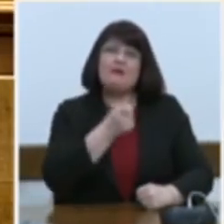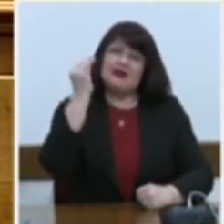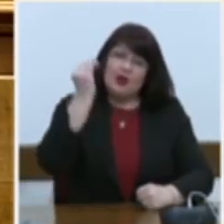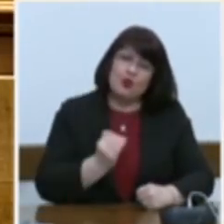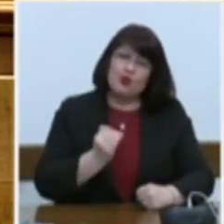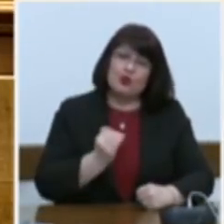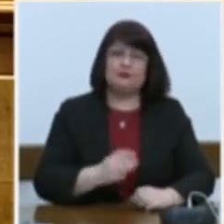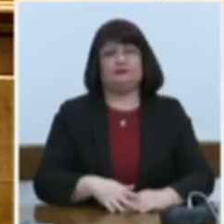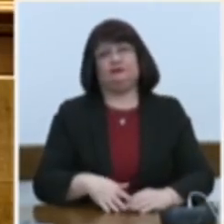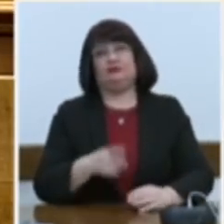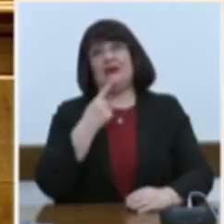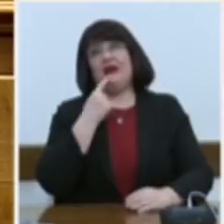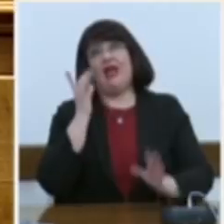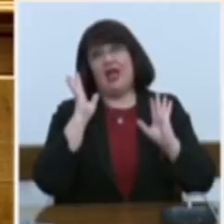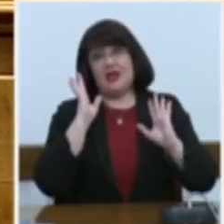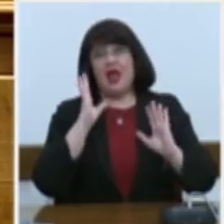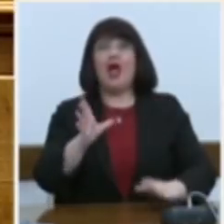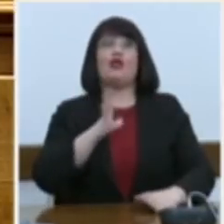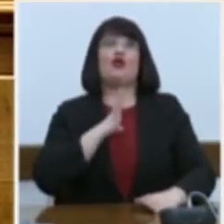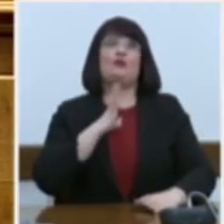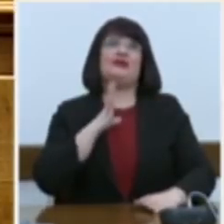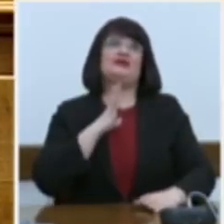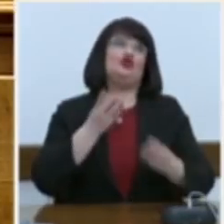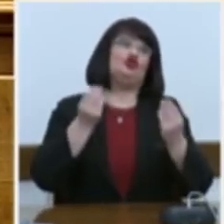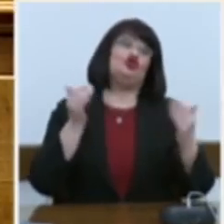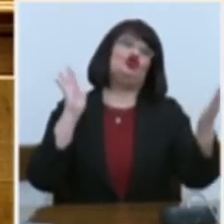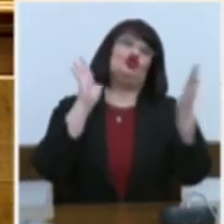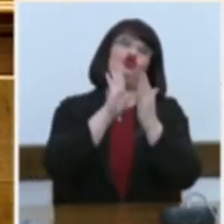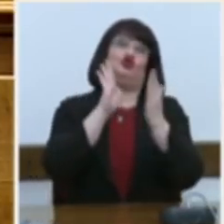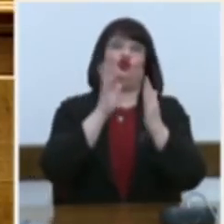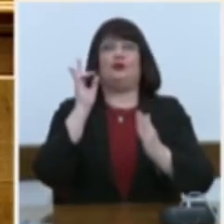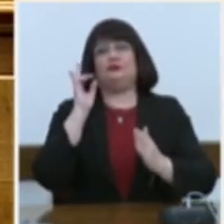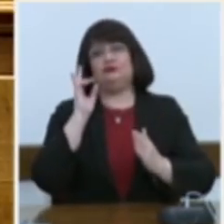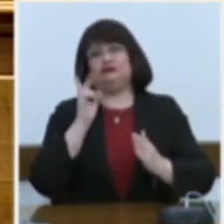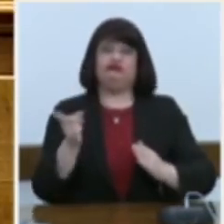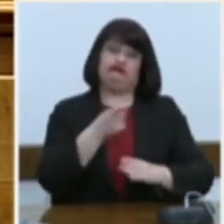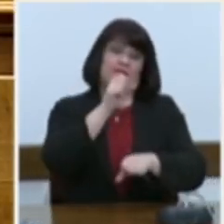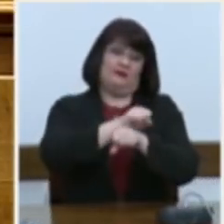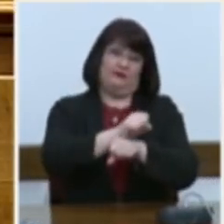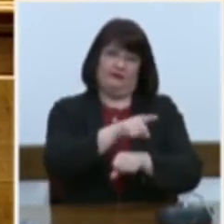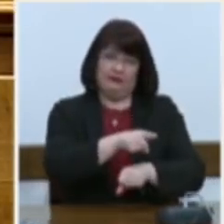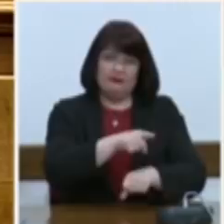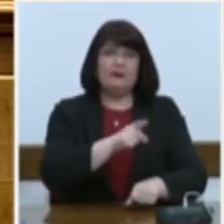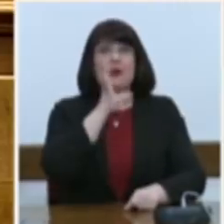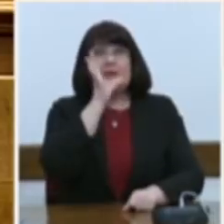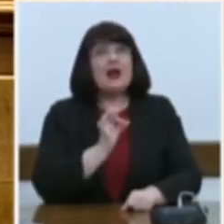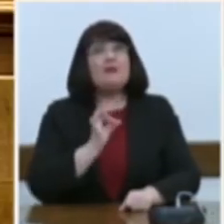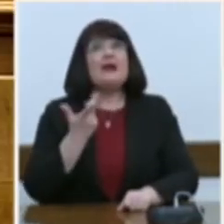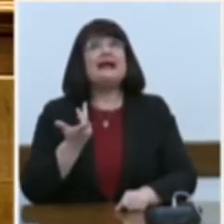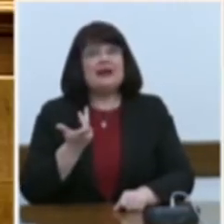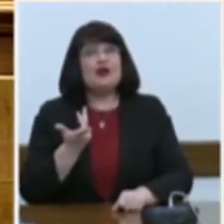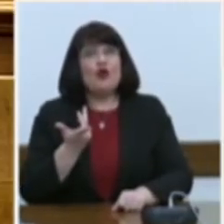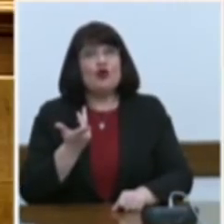όνομα δήθεν της ανθρωπιστικής μεταχείρισης των καταδικασμένων, στην πραγματικότητα όμως με στόχο την